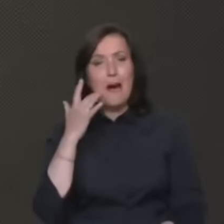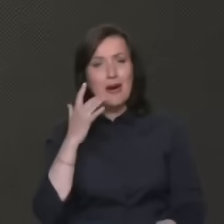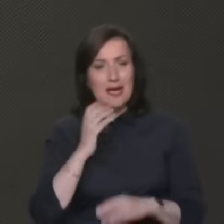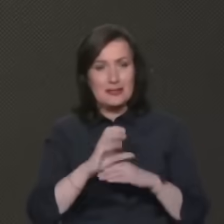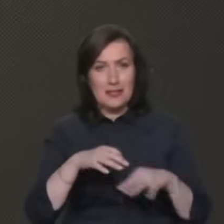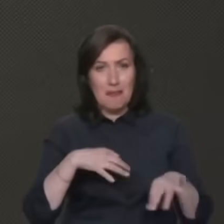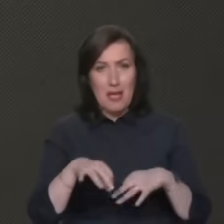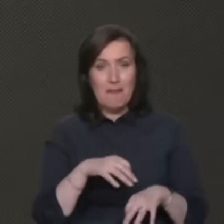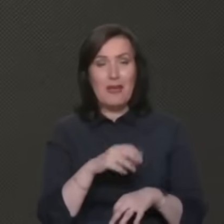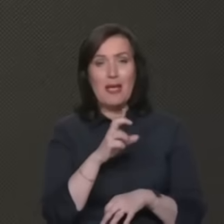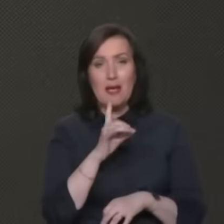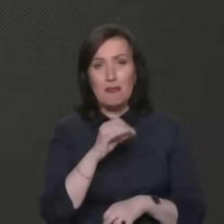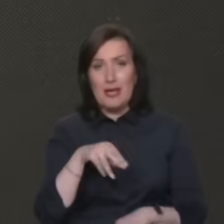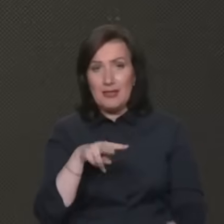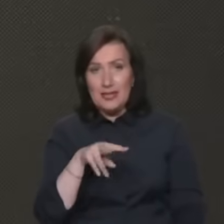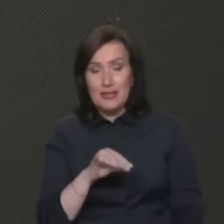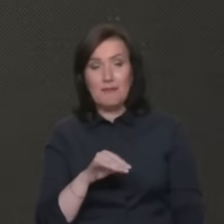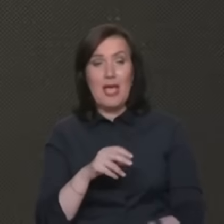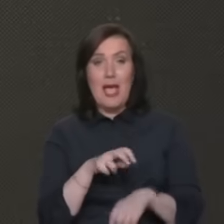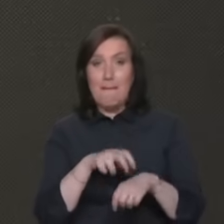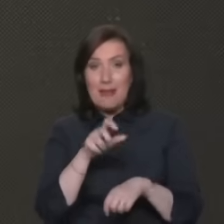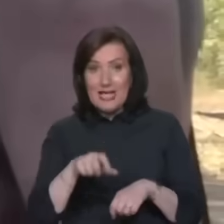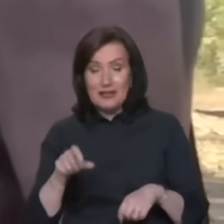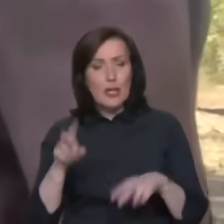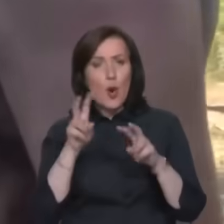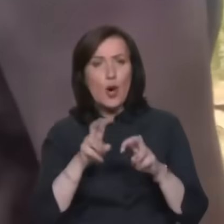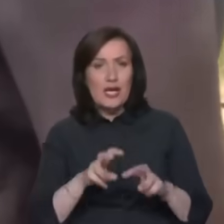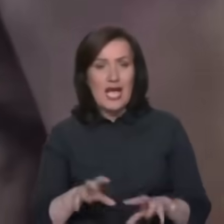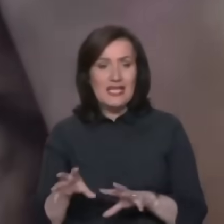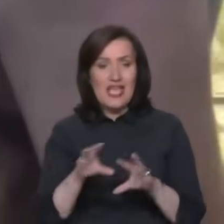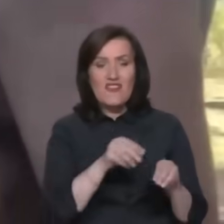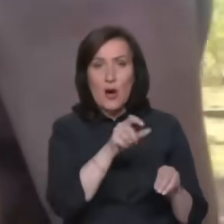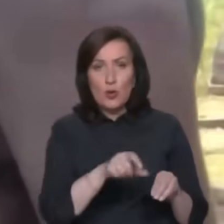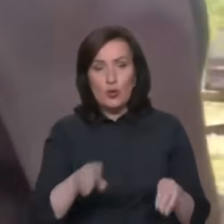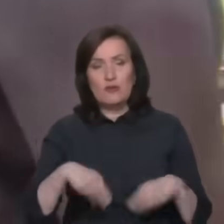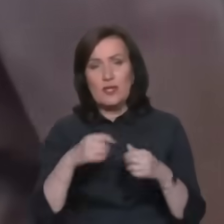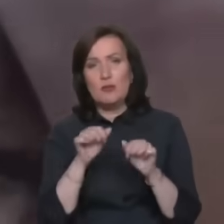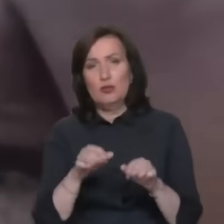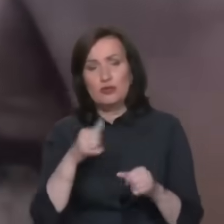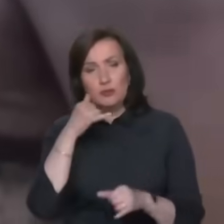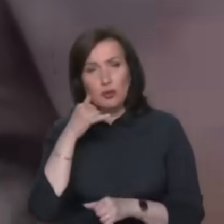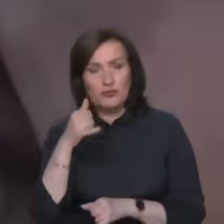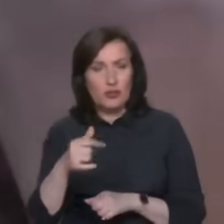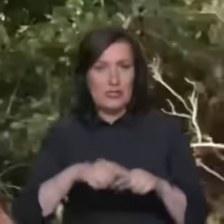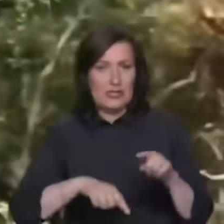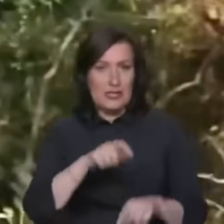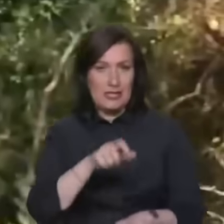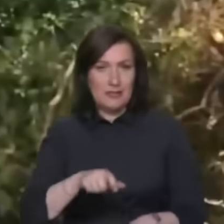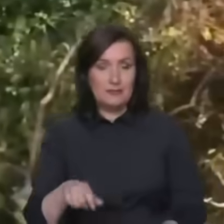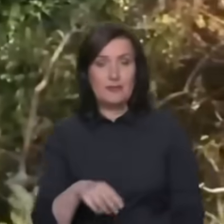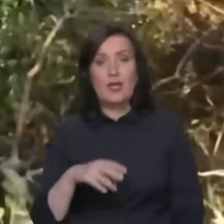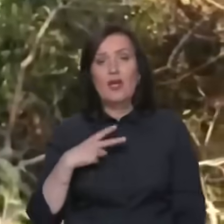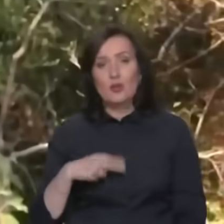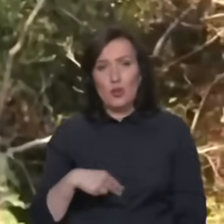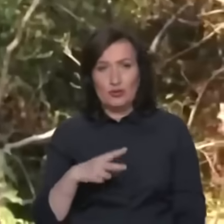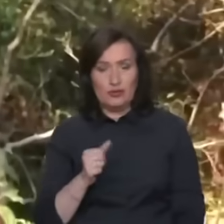БМП Бредлі пізніше медики бригади оглянули евакуйованих і дали можливість подзвонити рідним але